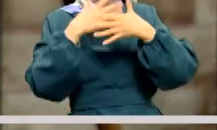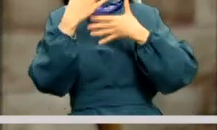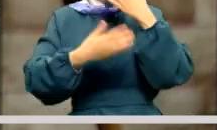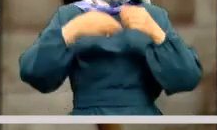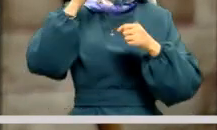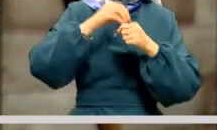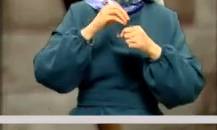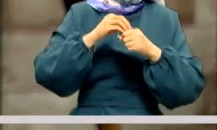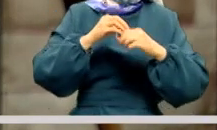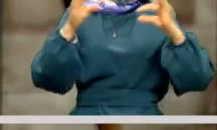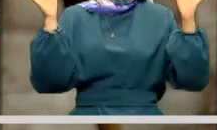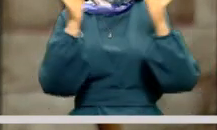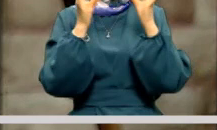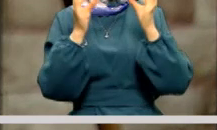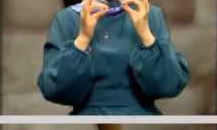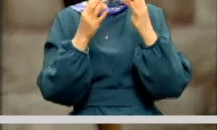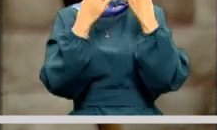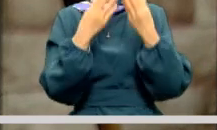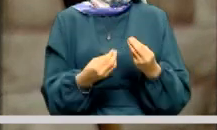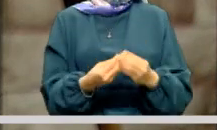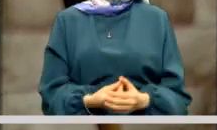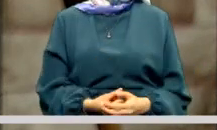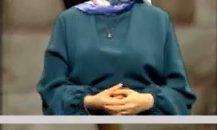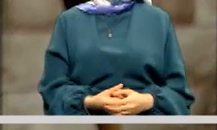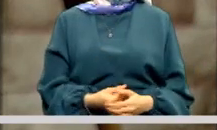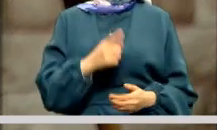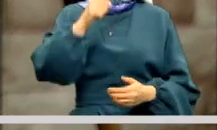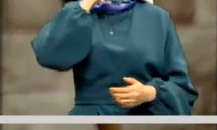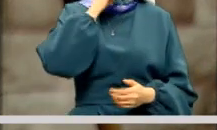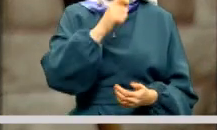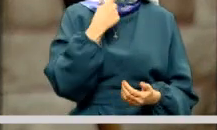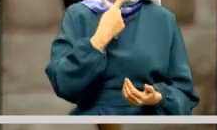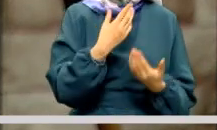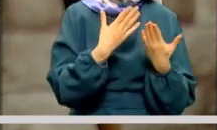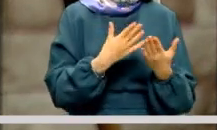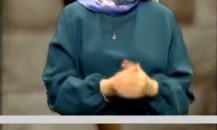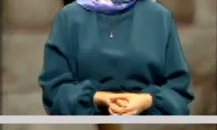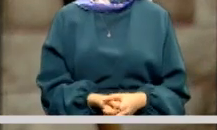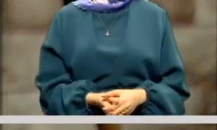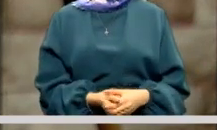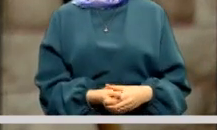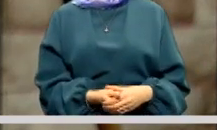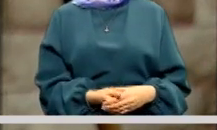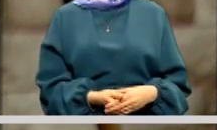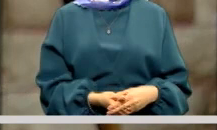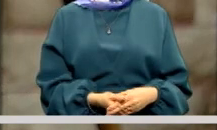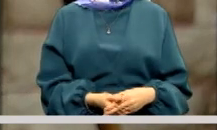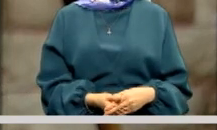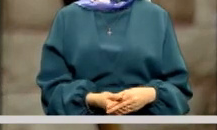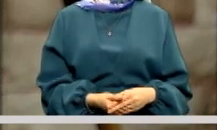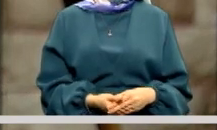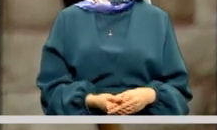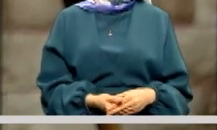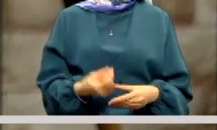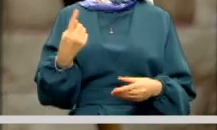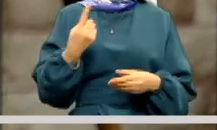iletişim dilimiz olarak da yani bir söz söyleyeceksek ya da bir şey